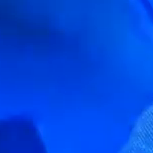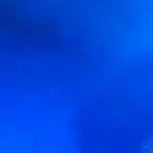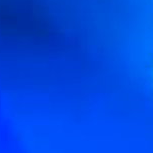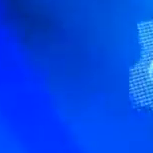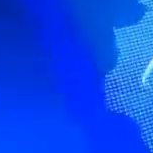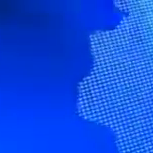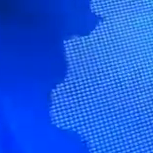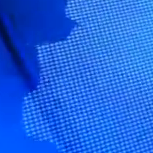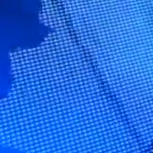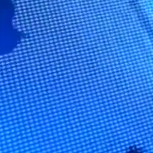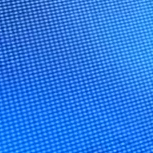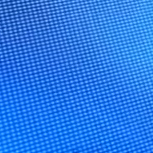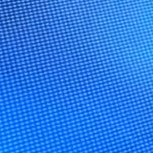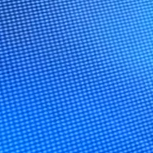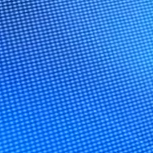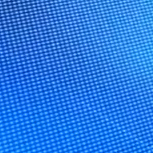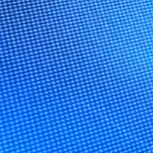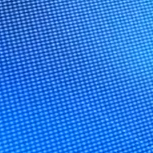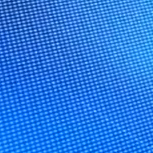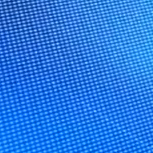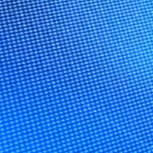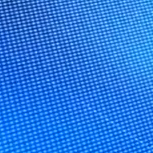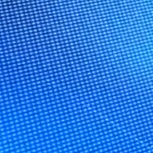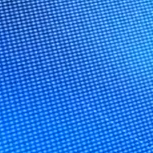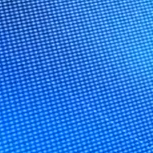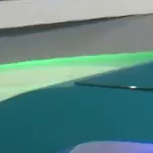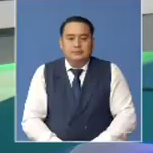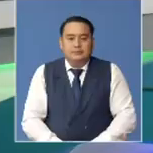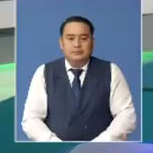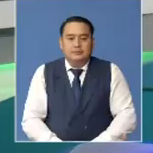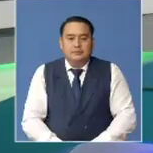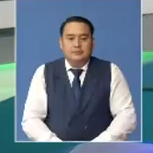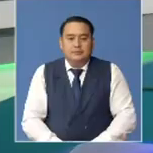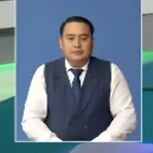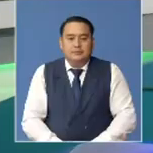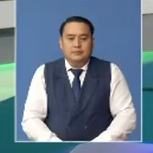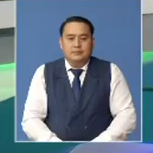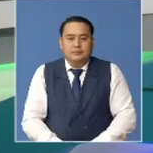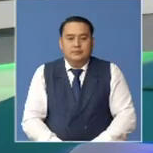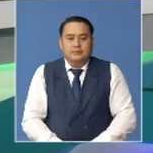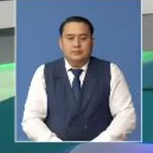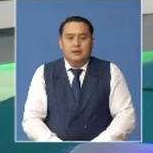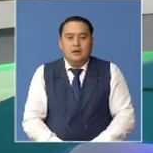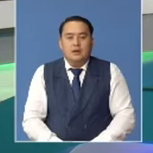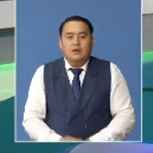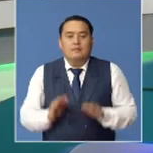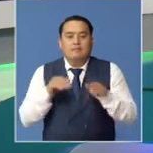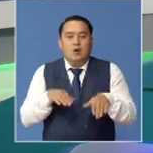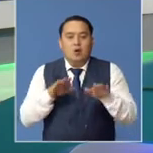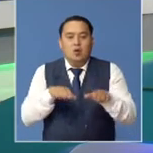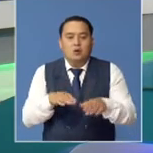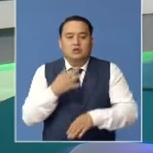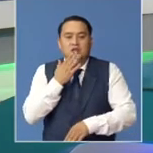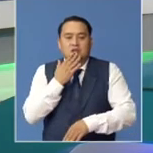В ходе морской пограничной операции Интерпола